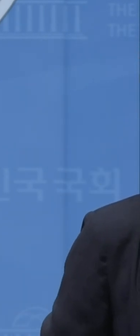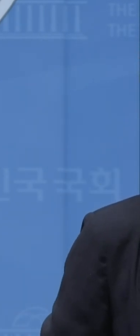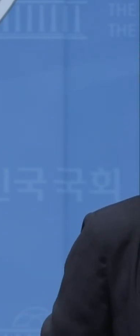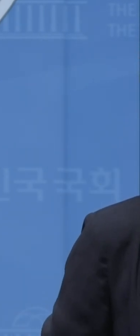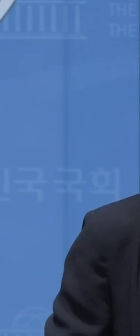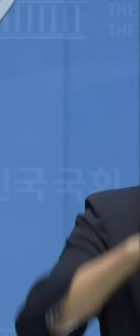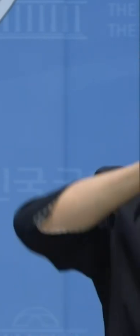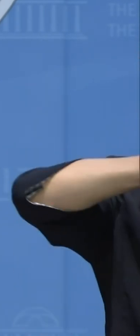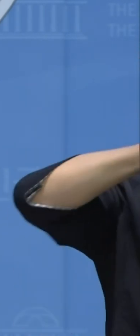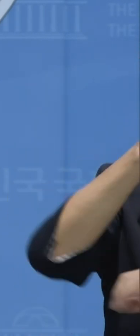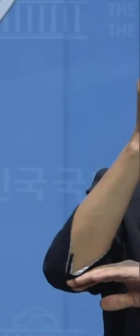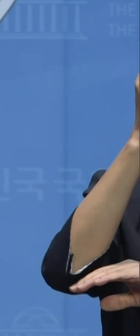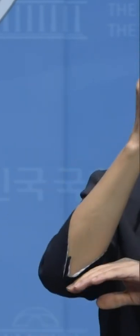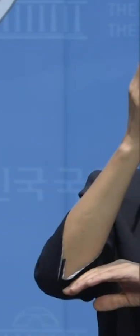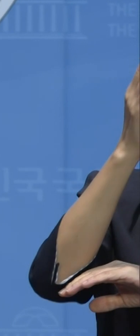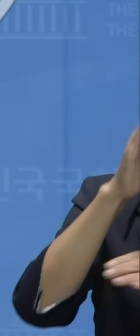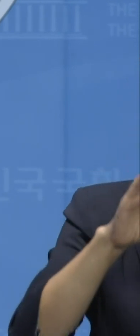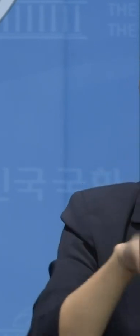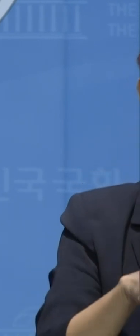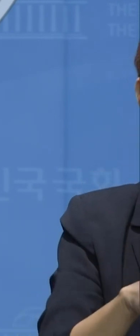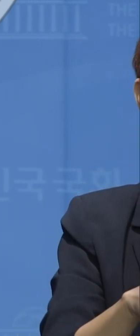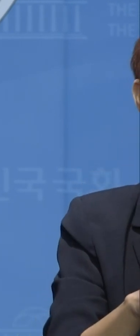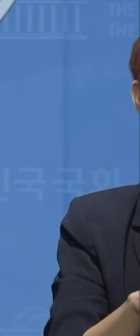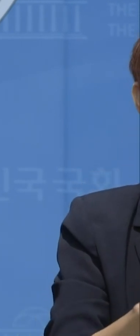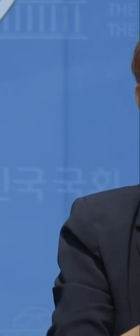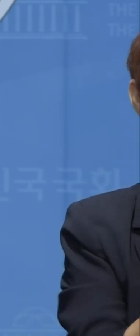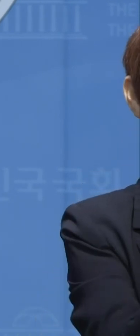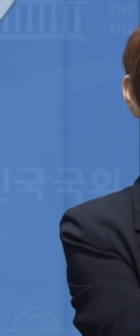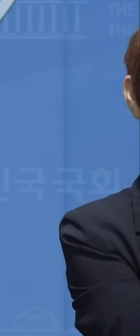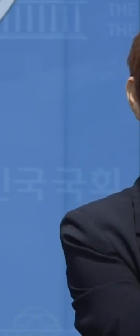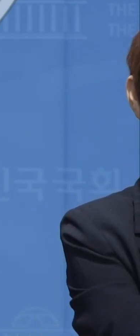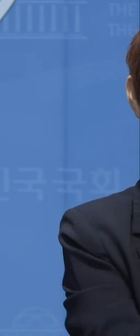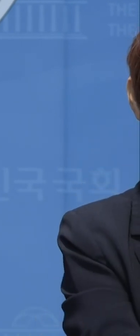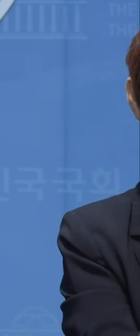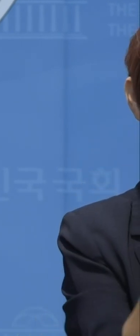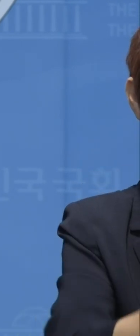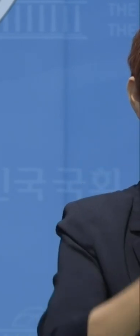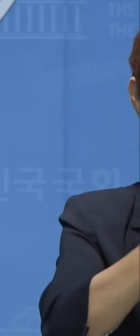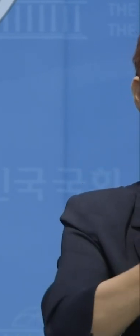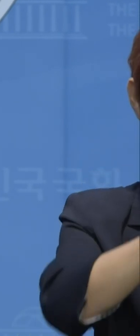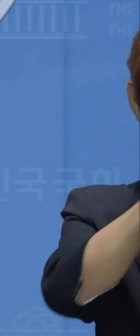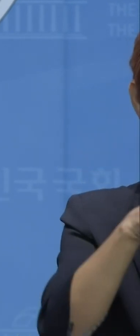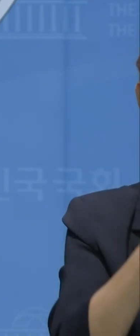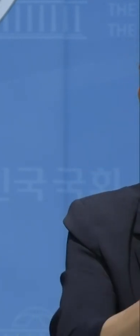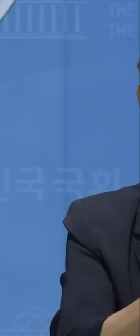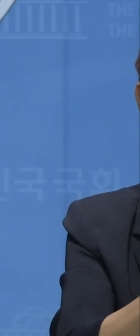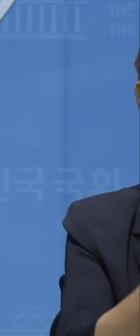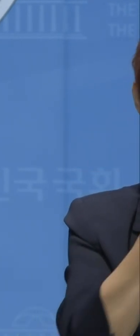괜히 무제한 토론장을 열어놨다가 윤사 김건희 부부의 공천 개입에 관한 새로운 증거와 증언이 마구